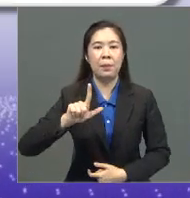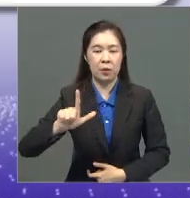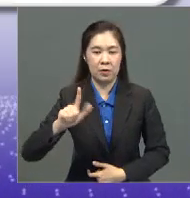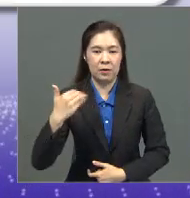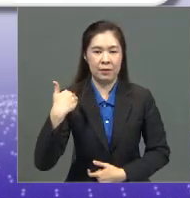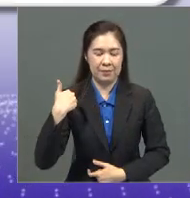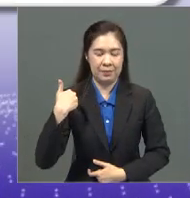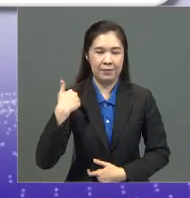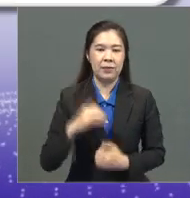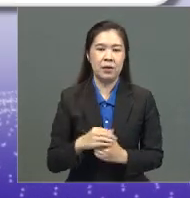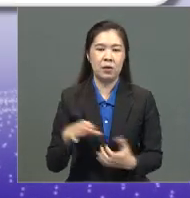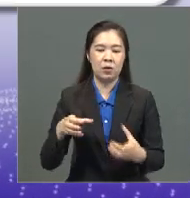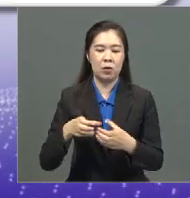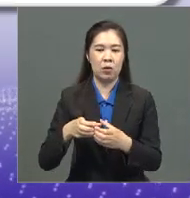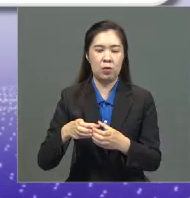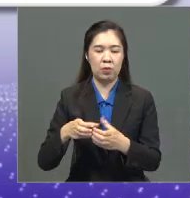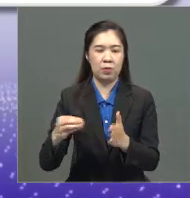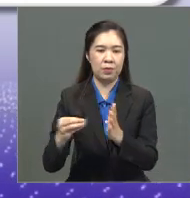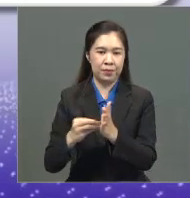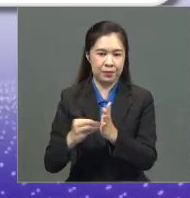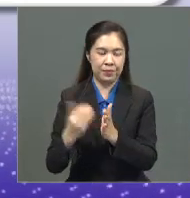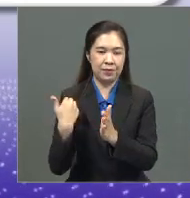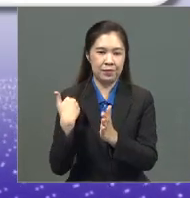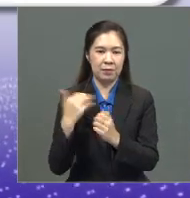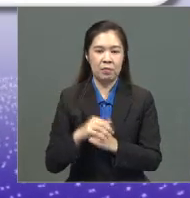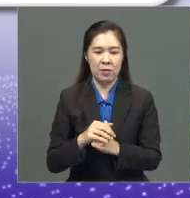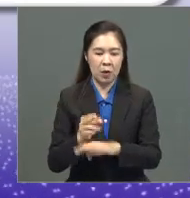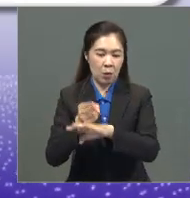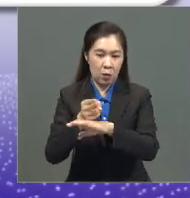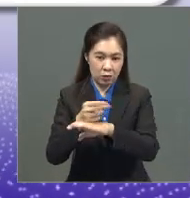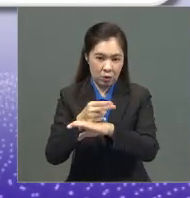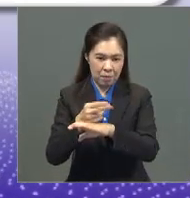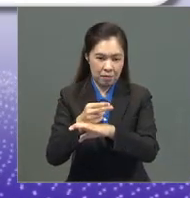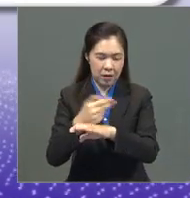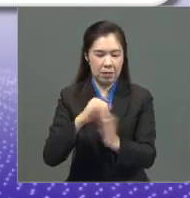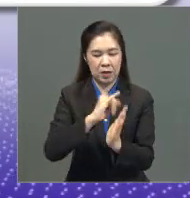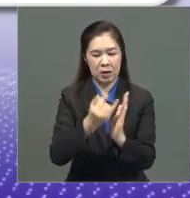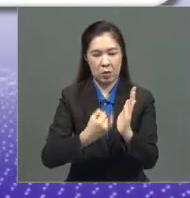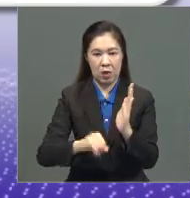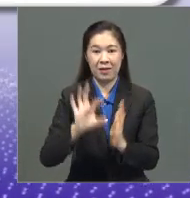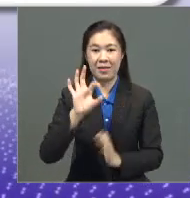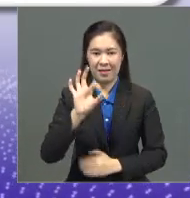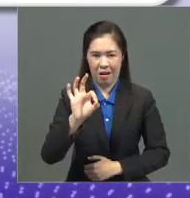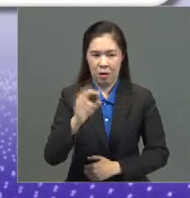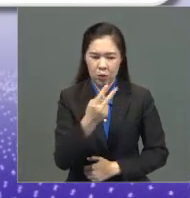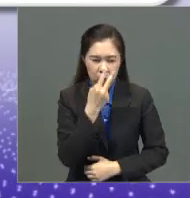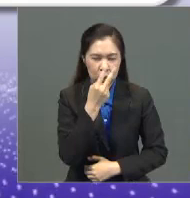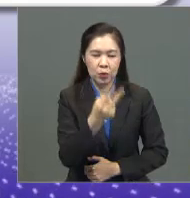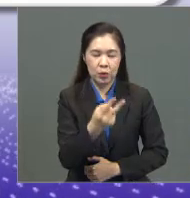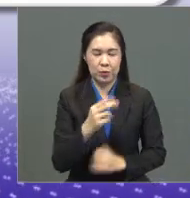รับพรผู้จัดการกำหนดทอนภาค1ลายภาพตรวจภาพจากกล้องวงจรปิดนะครับไปแล้ว 9จังหวัดกว่าพันตัวครับ